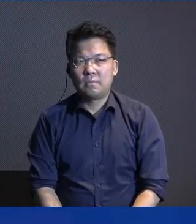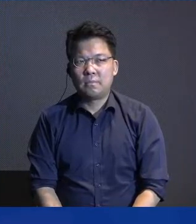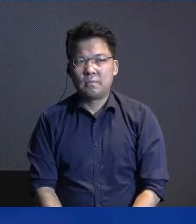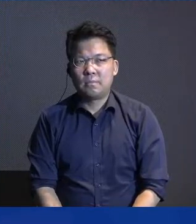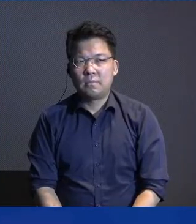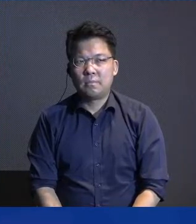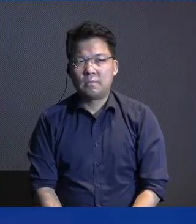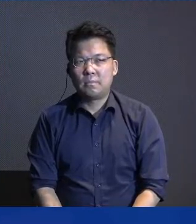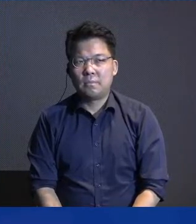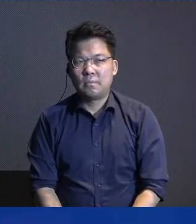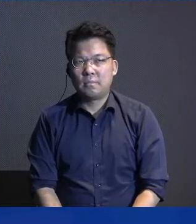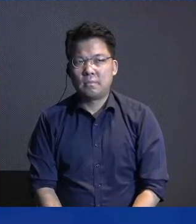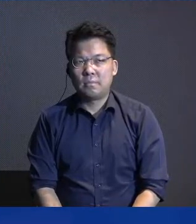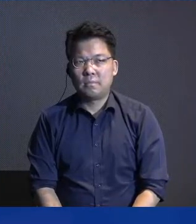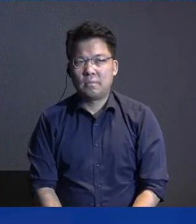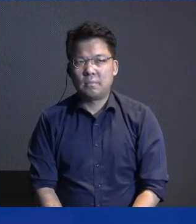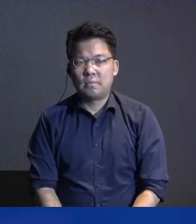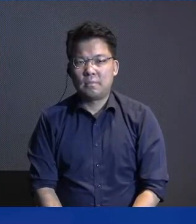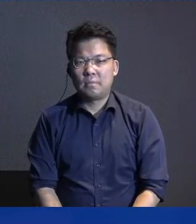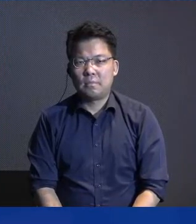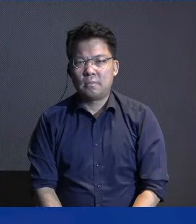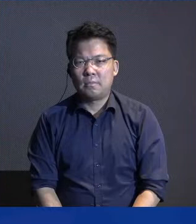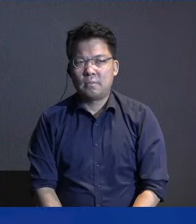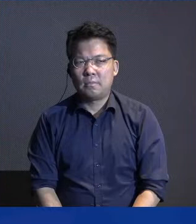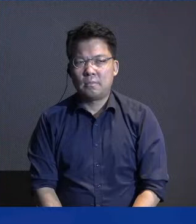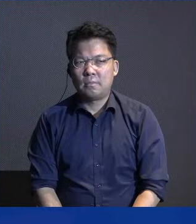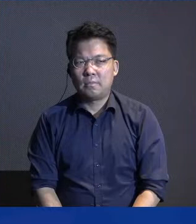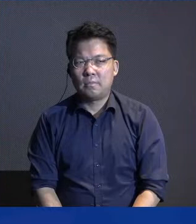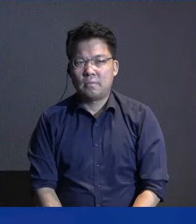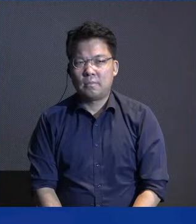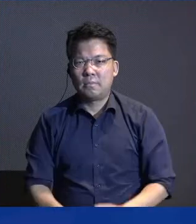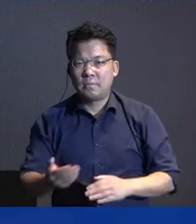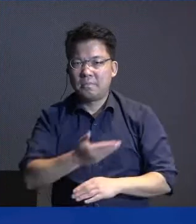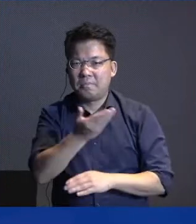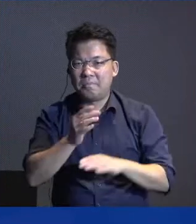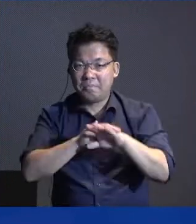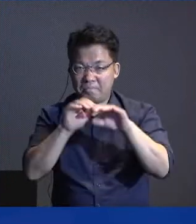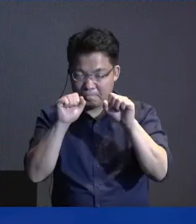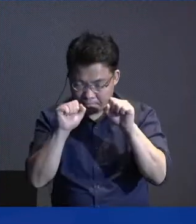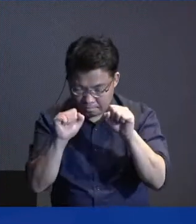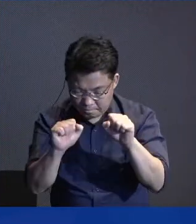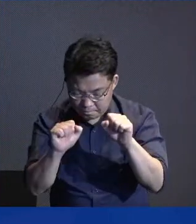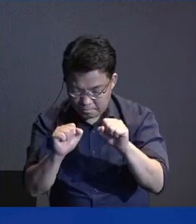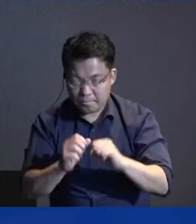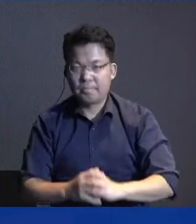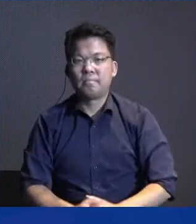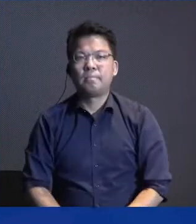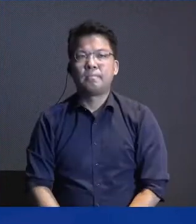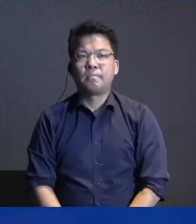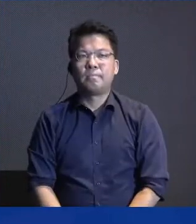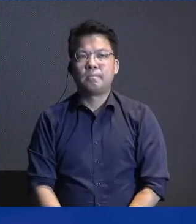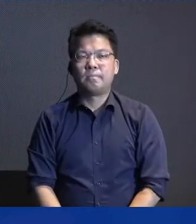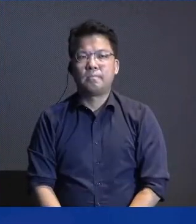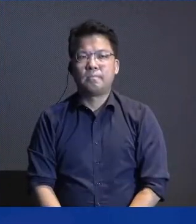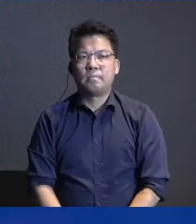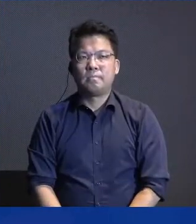Yeah, hi. I hope I'm audible. 여러분 안녕하십니까?